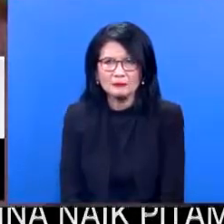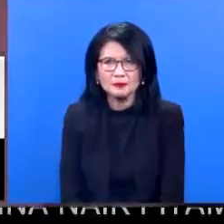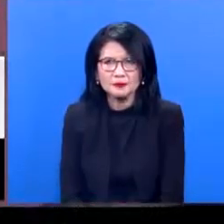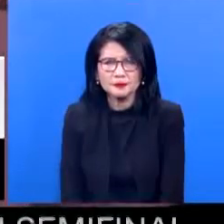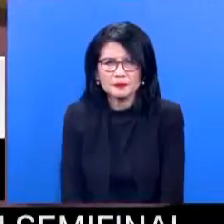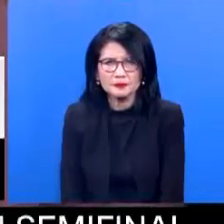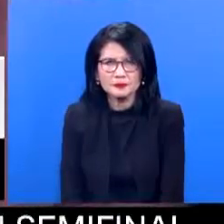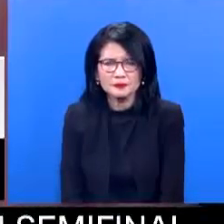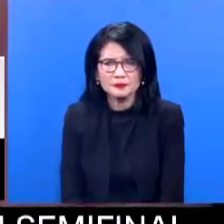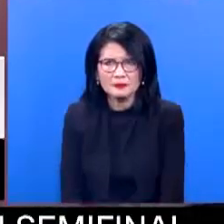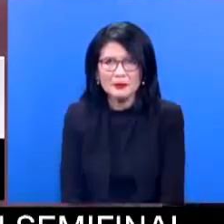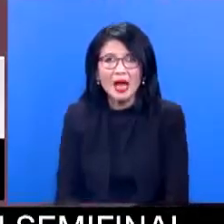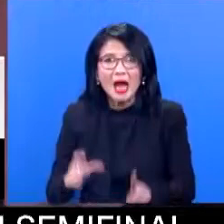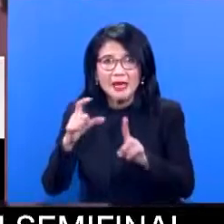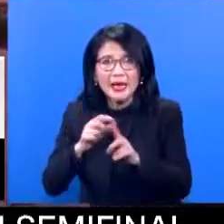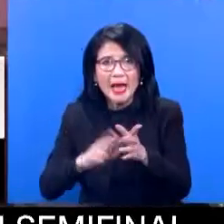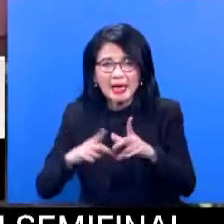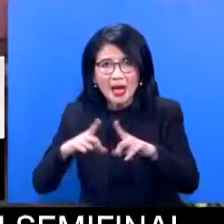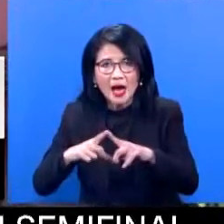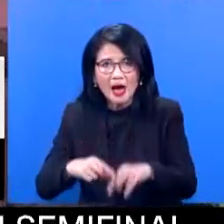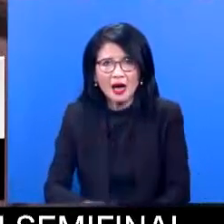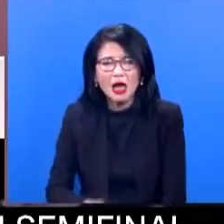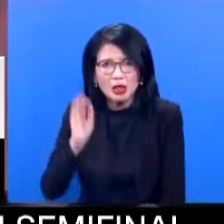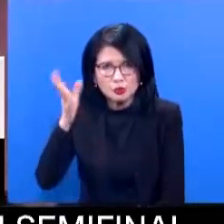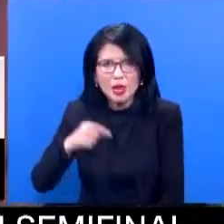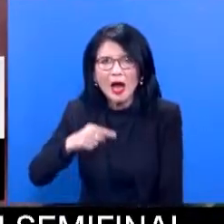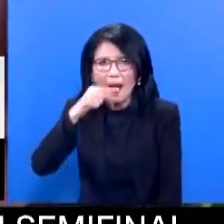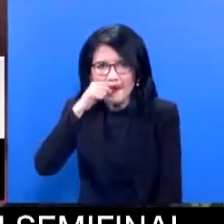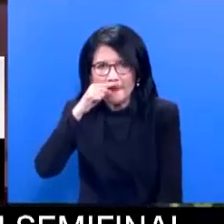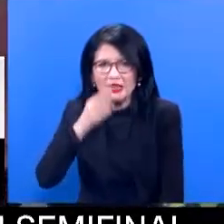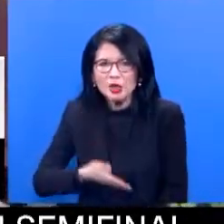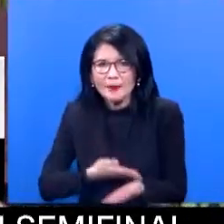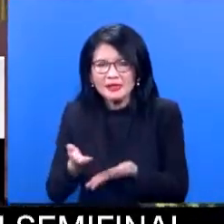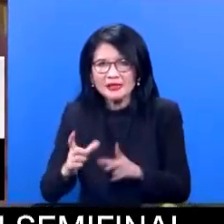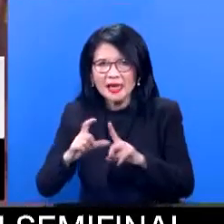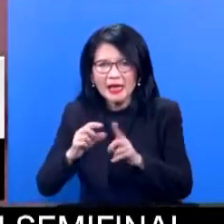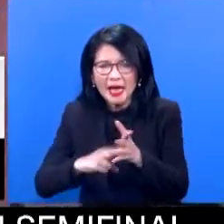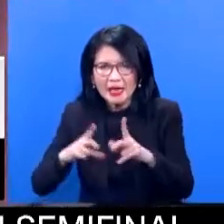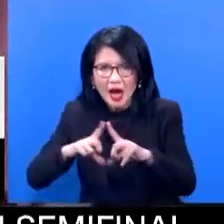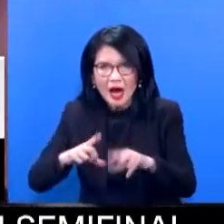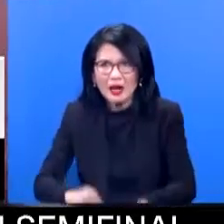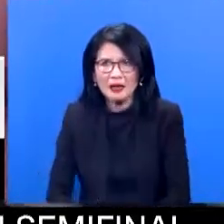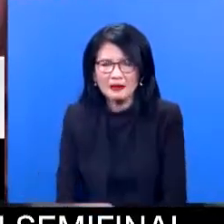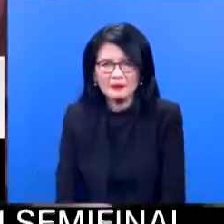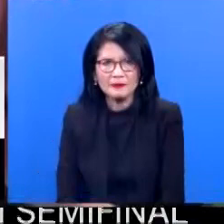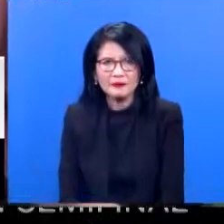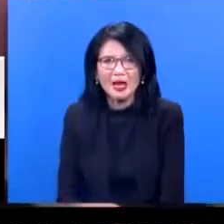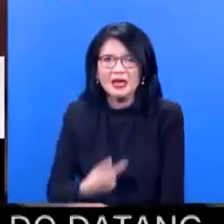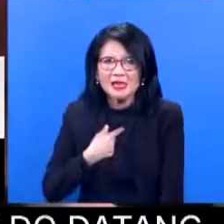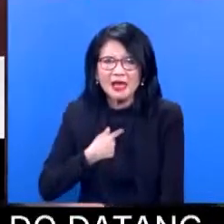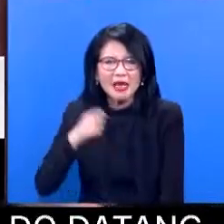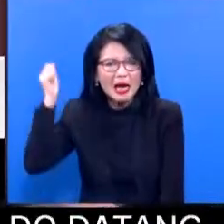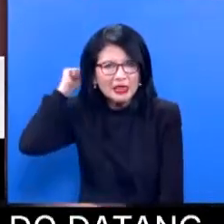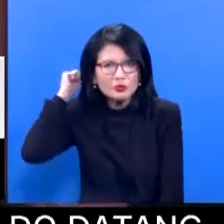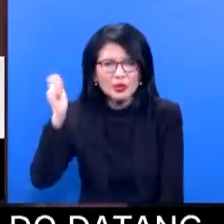Itu yang DNA, semalam atau? Bapaknya semalam. Bapak semalam. Minta saya, minta ibunya.